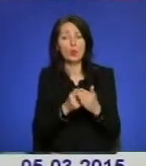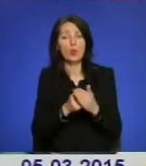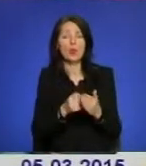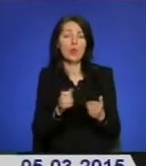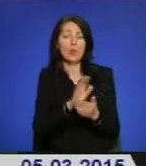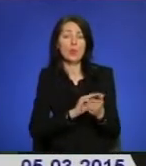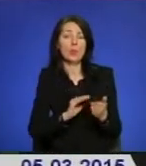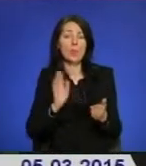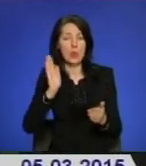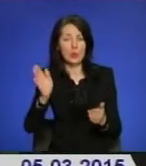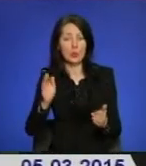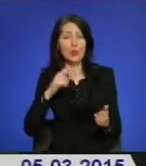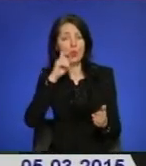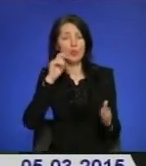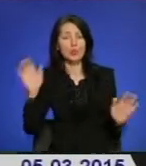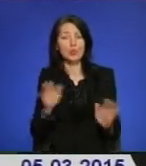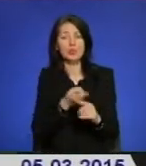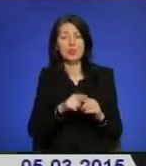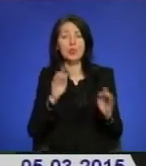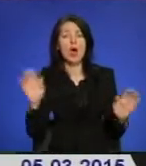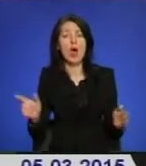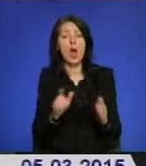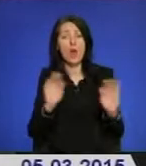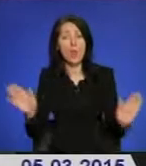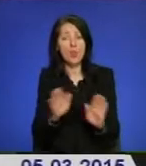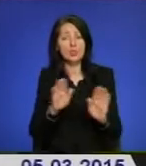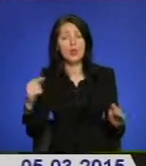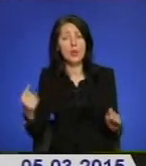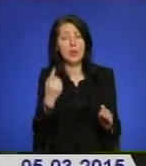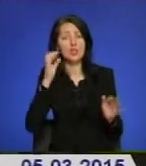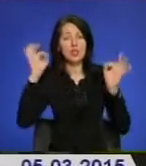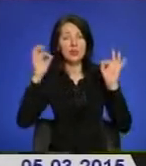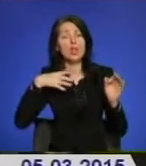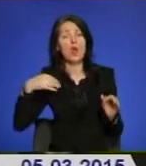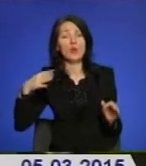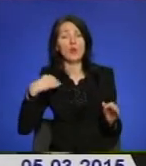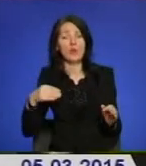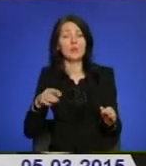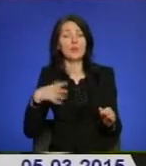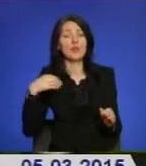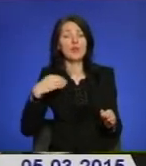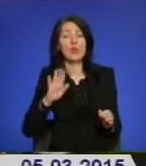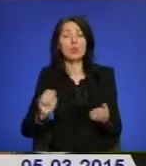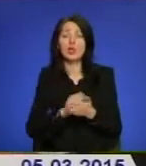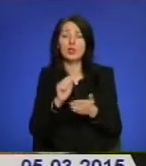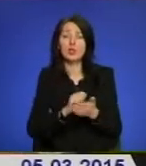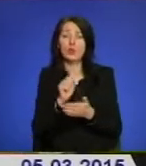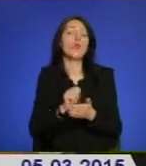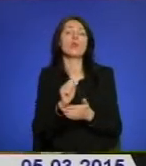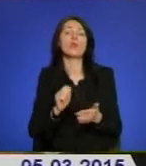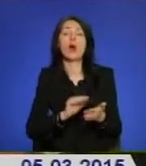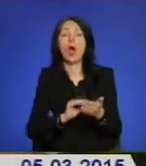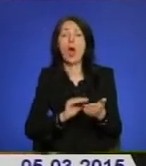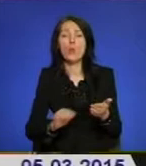гімну ця музика вперше прозвучала в Львові Бо саме в Львові Була надрукована впоряль з поезією шевчанка до